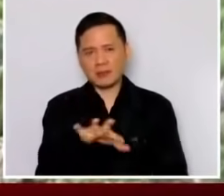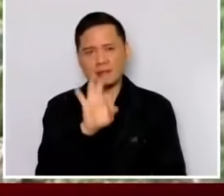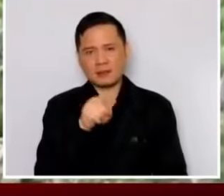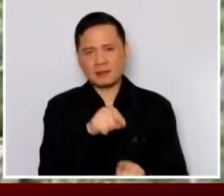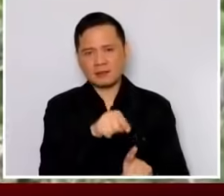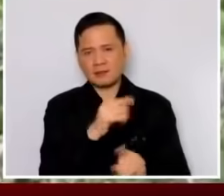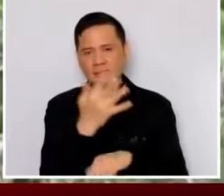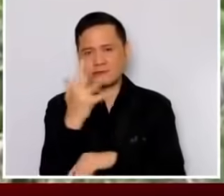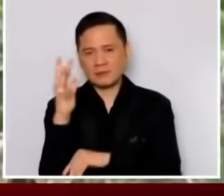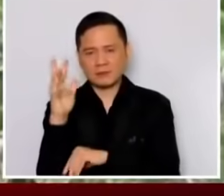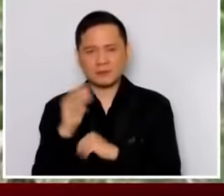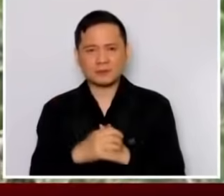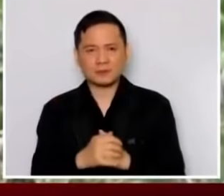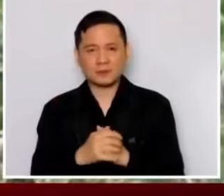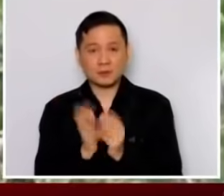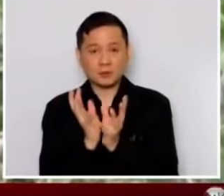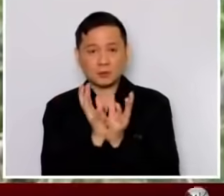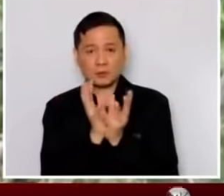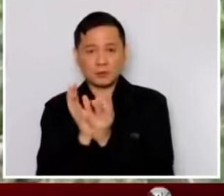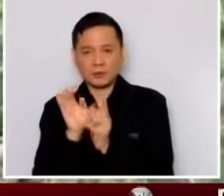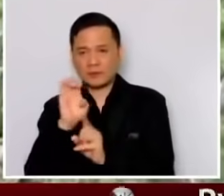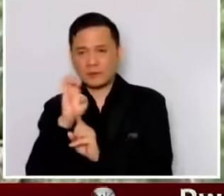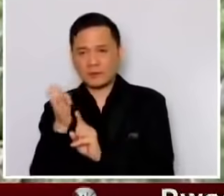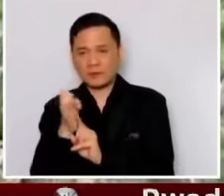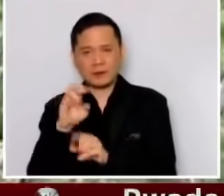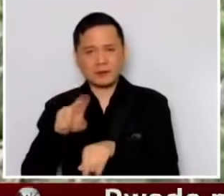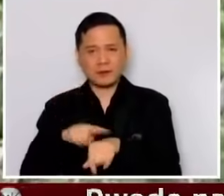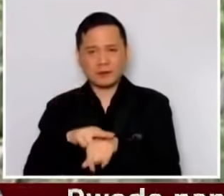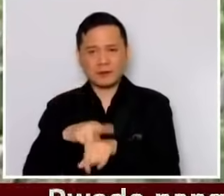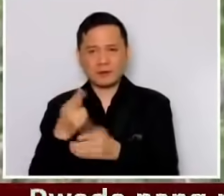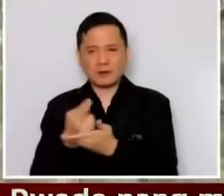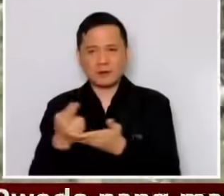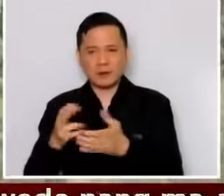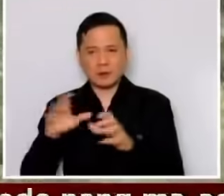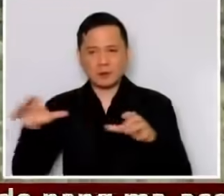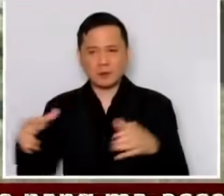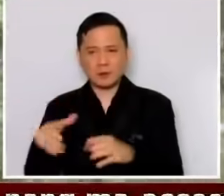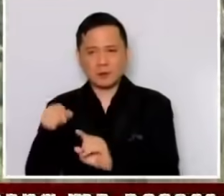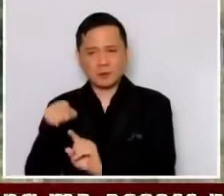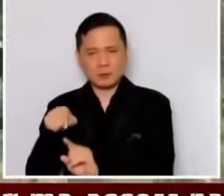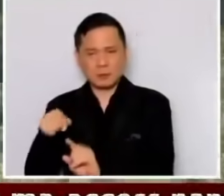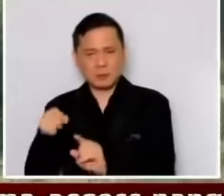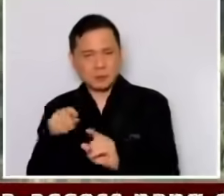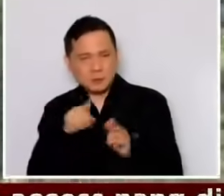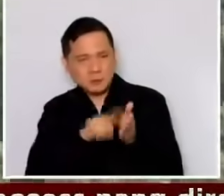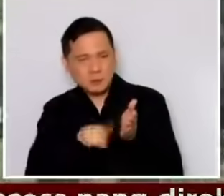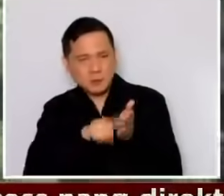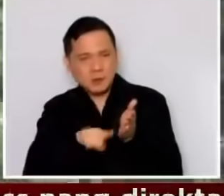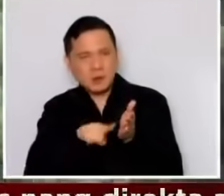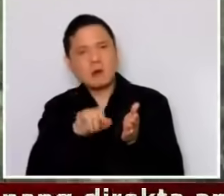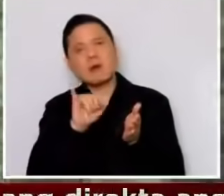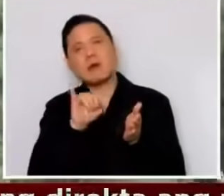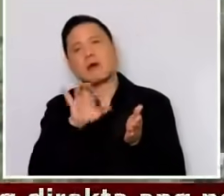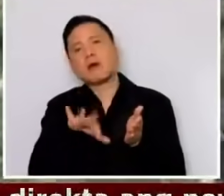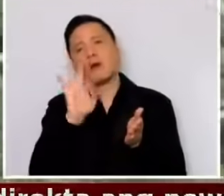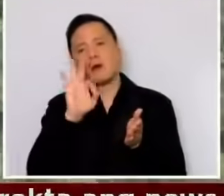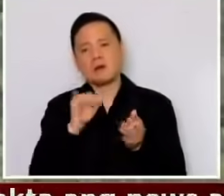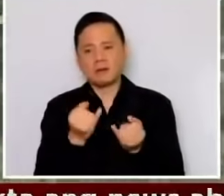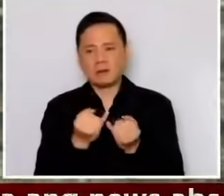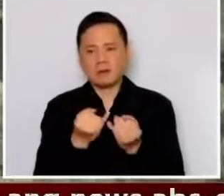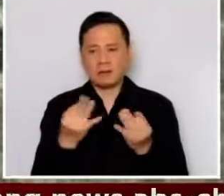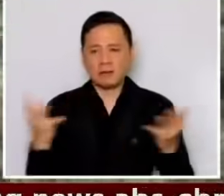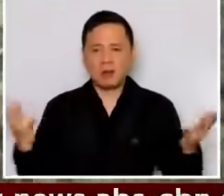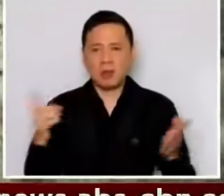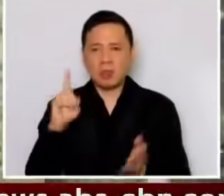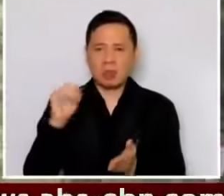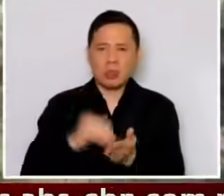ng Community Environment and Natural Resources Office o Senro Midsayap, sinatayang may 50,000 paniki sa